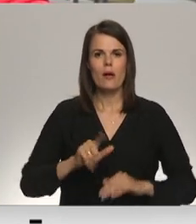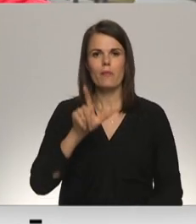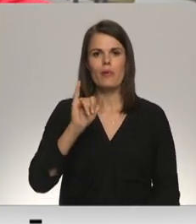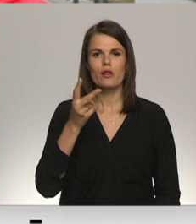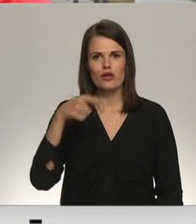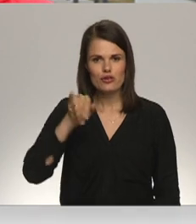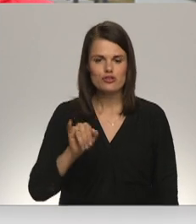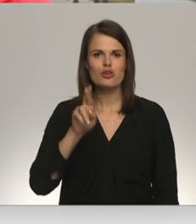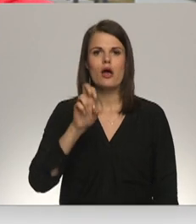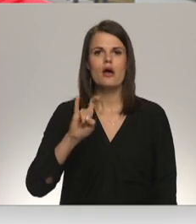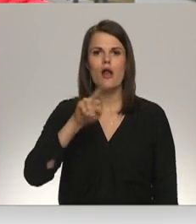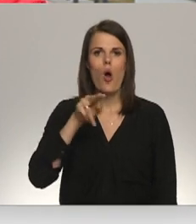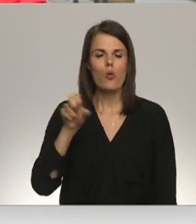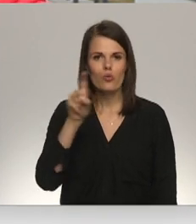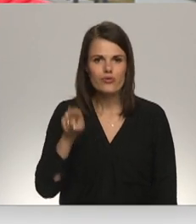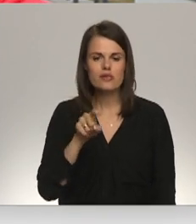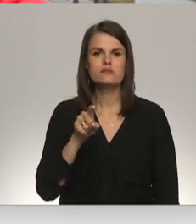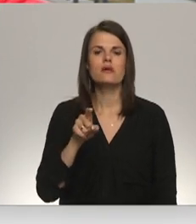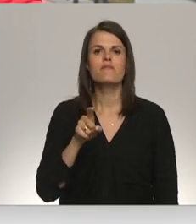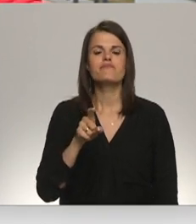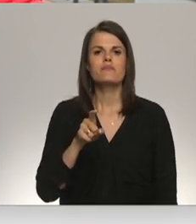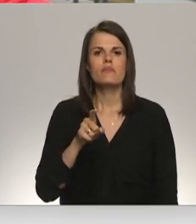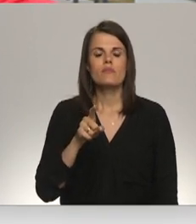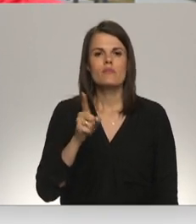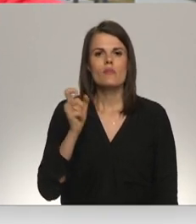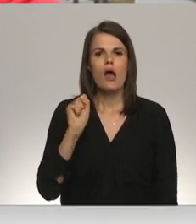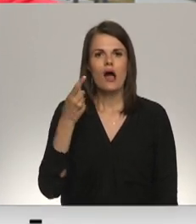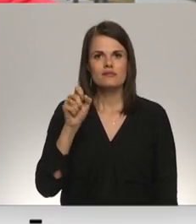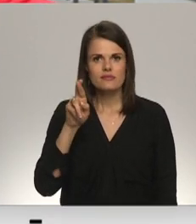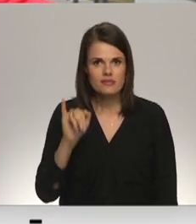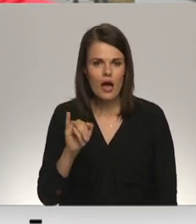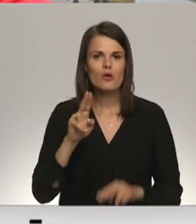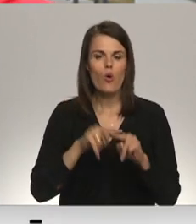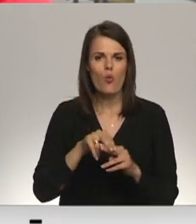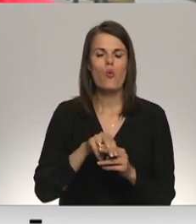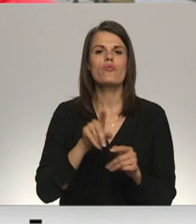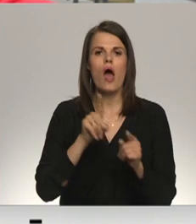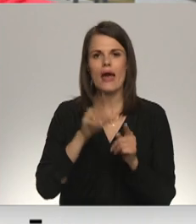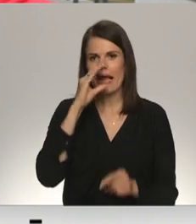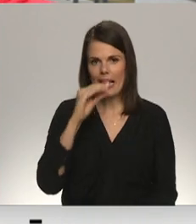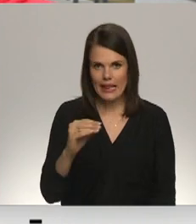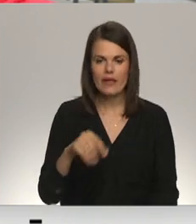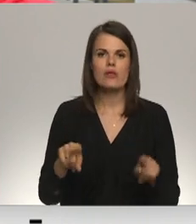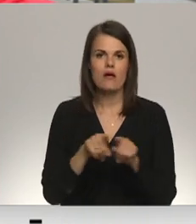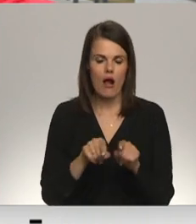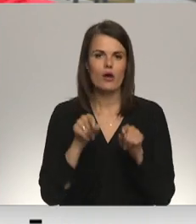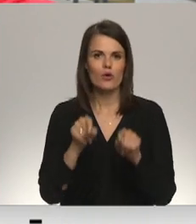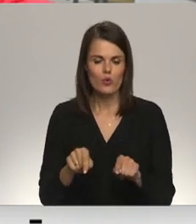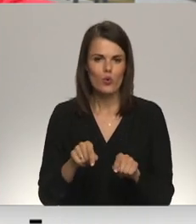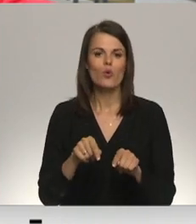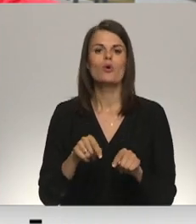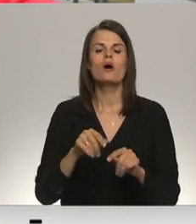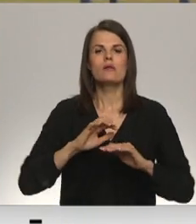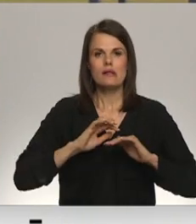nārsto rādas, nārsto asari, nu un kā jau es teicu, līdaka arī mums ir nārstojusi uz šīm ligzdām.